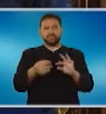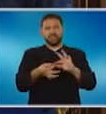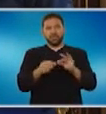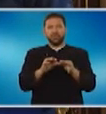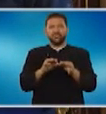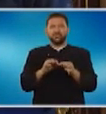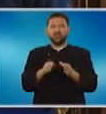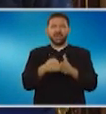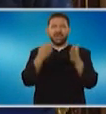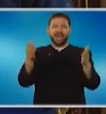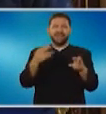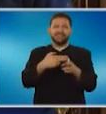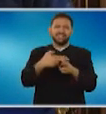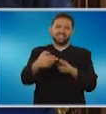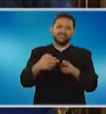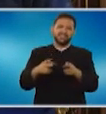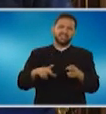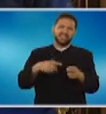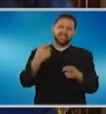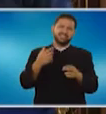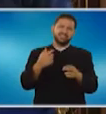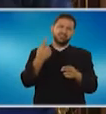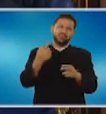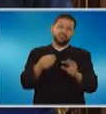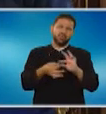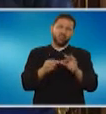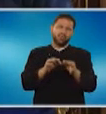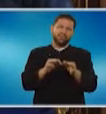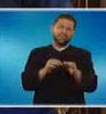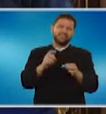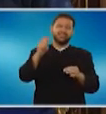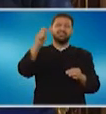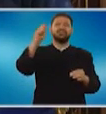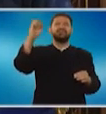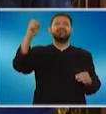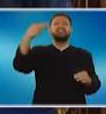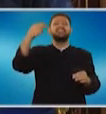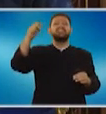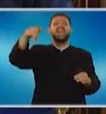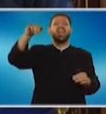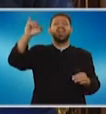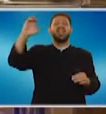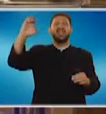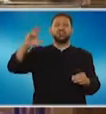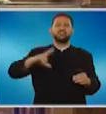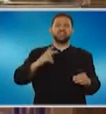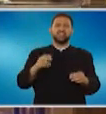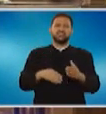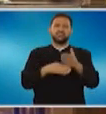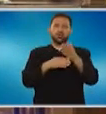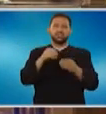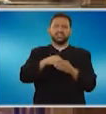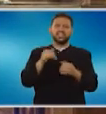poate că n-ar trebui să-l folosim. E un termen tehnic, e folosit în istoria religiilor și aici